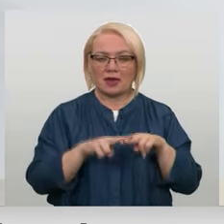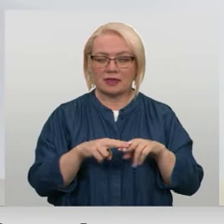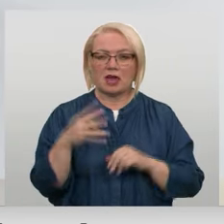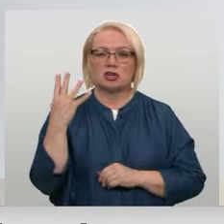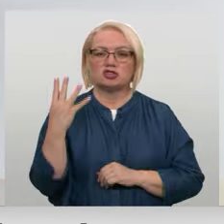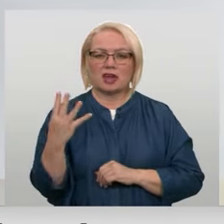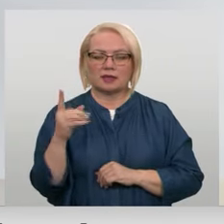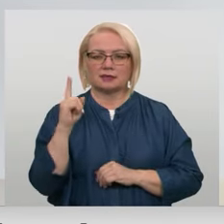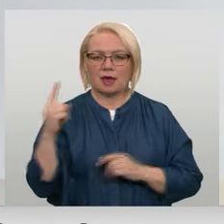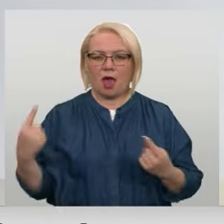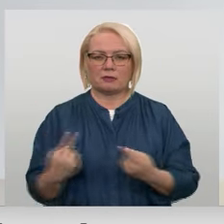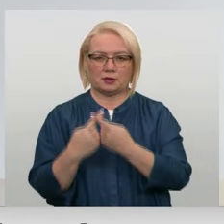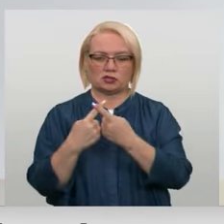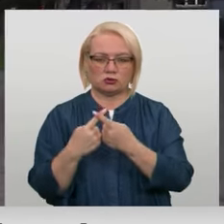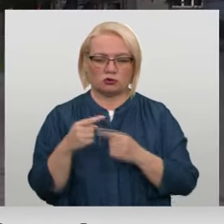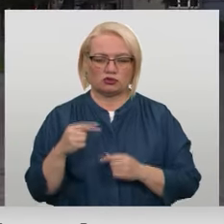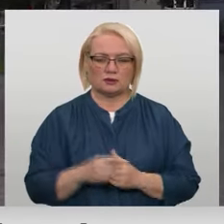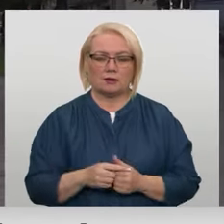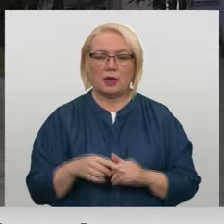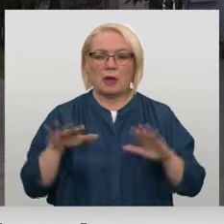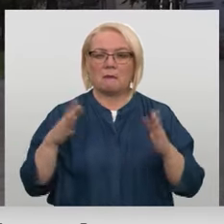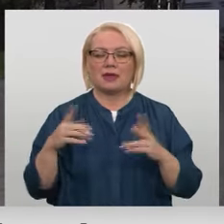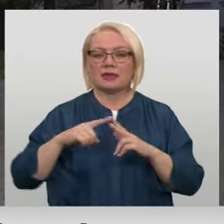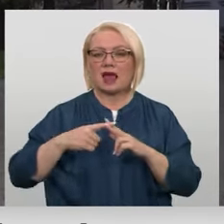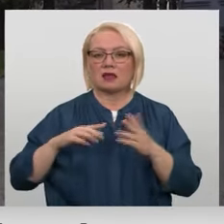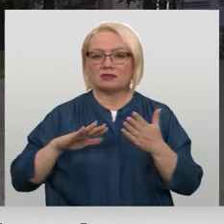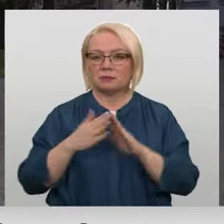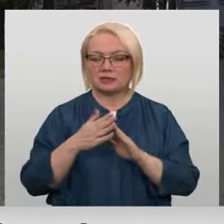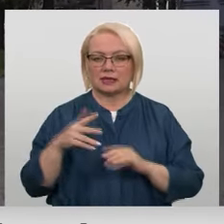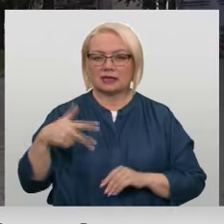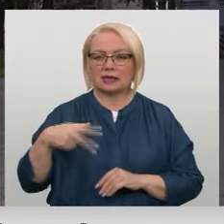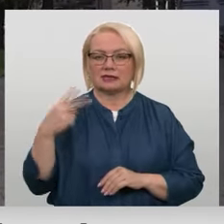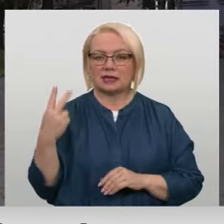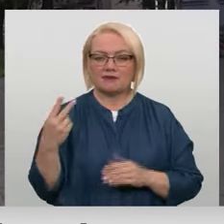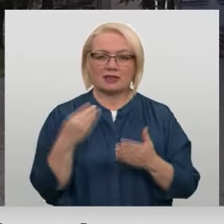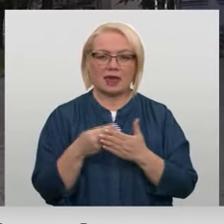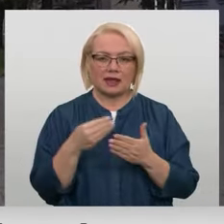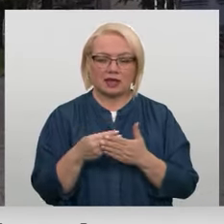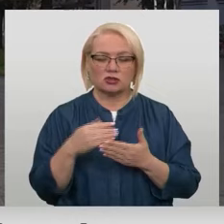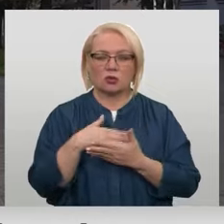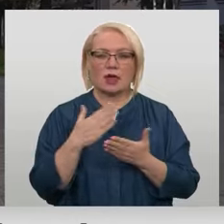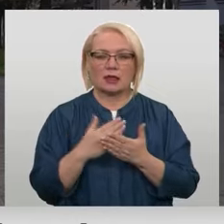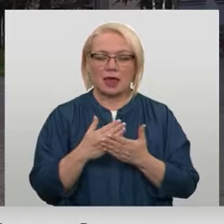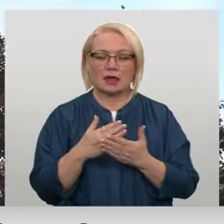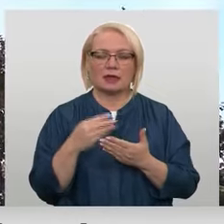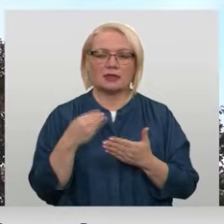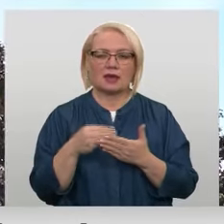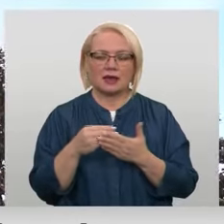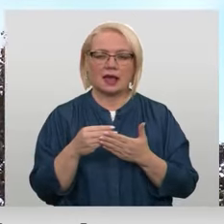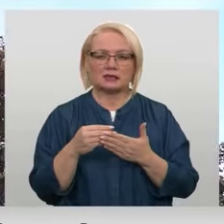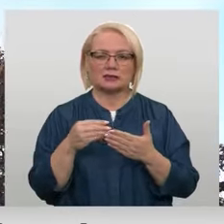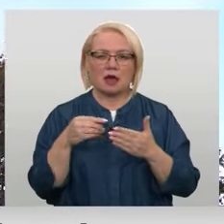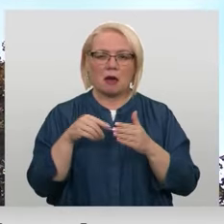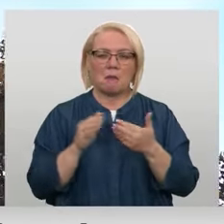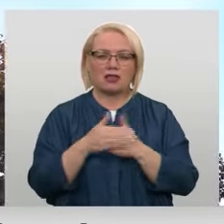ar atbilstošām norādījuma zīmēm. Savukārt Jelgavas pilsētā ir 32 derīgas un daļai derīgas patveršanās vietas. Praktiski visas